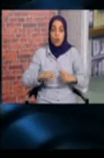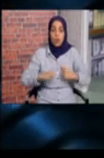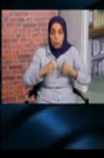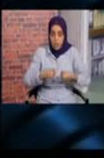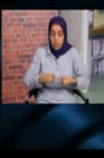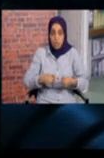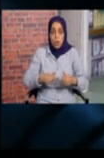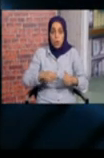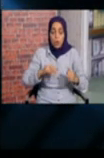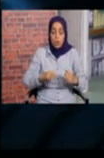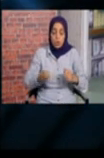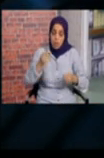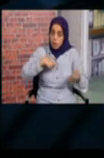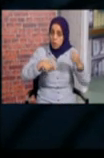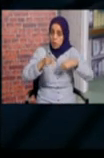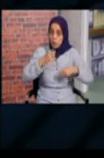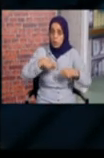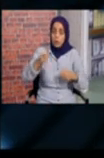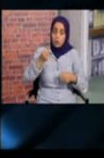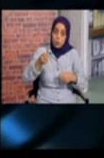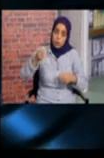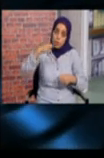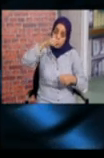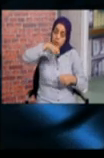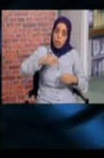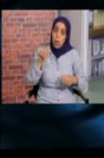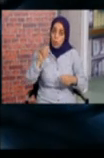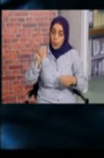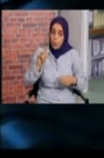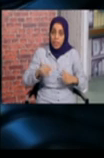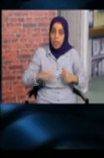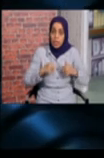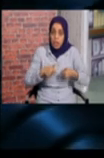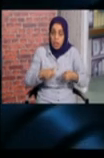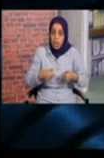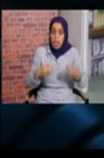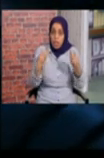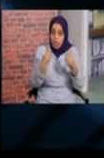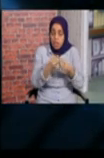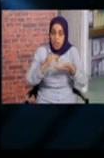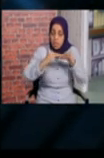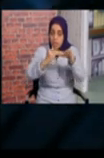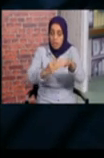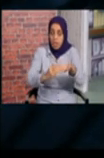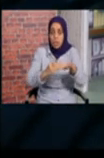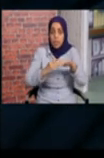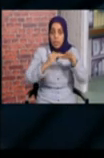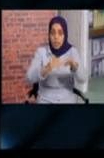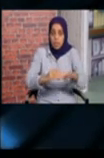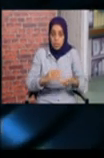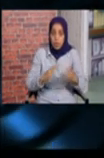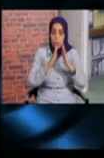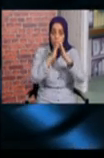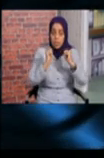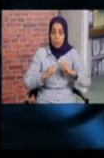أي اقتصاديات دلوقتي، هو ده أهم حاجة ممكن إن احنا نعتمد عليها في إن احنا نحسن من